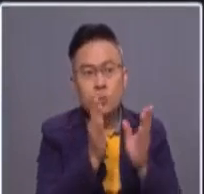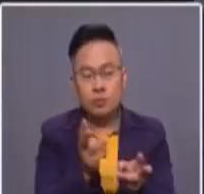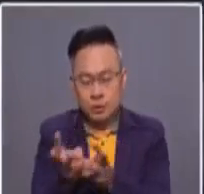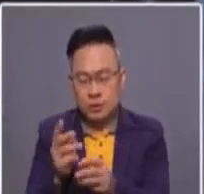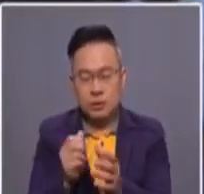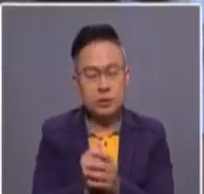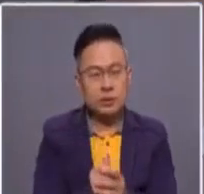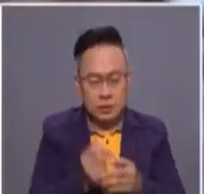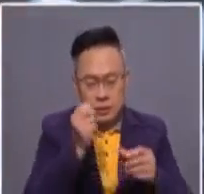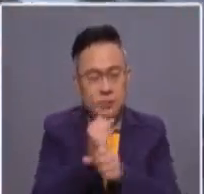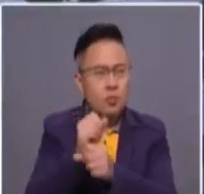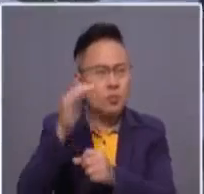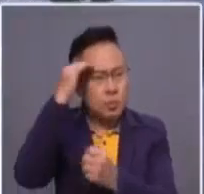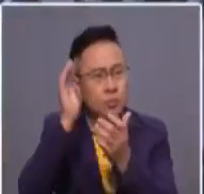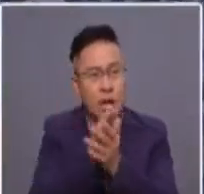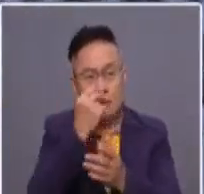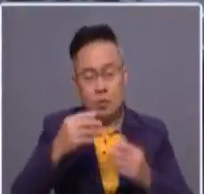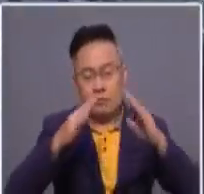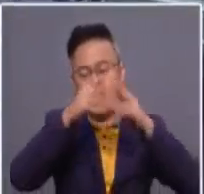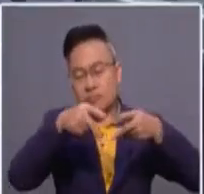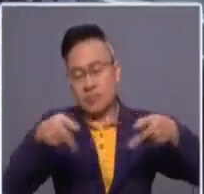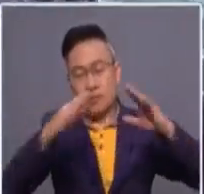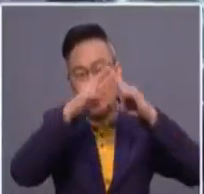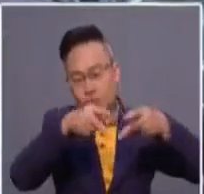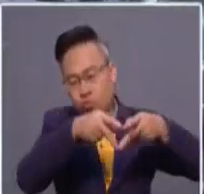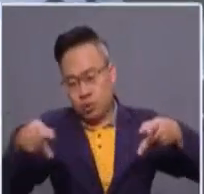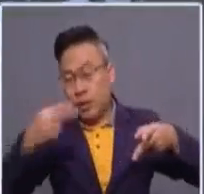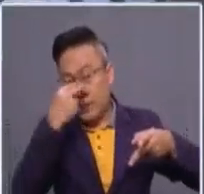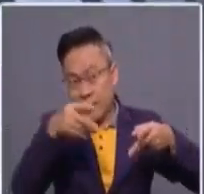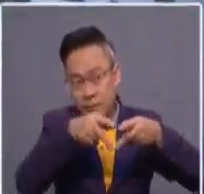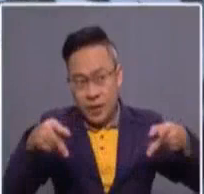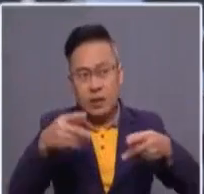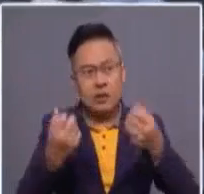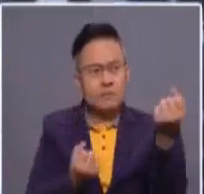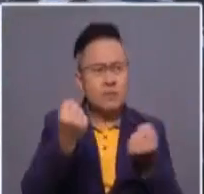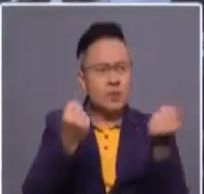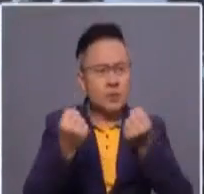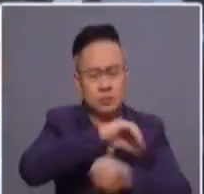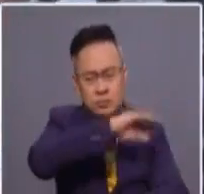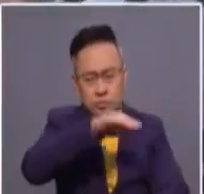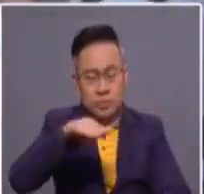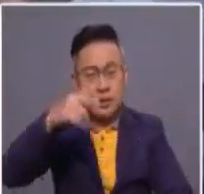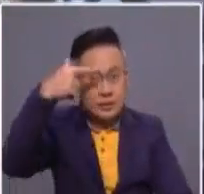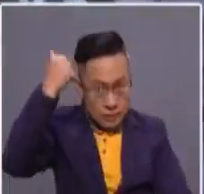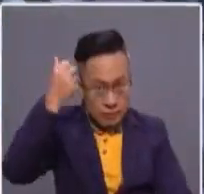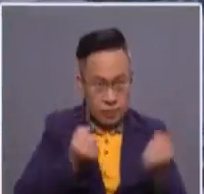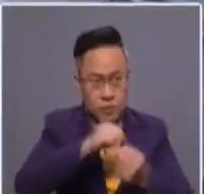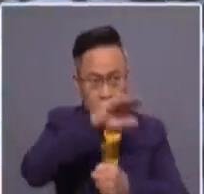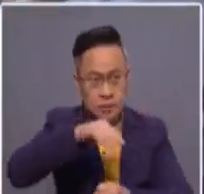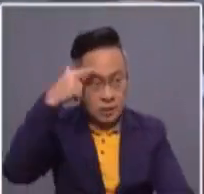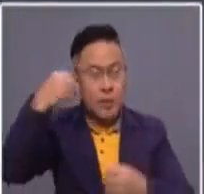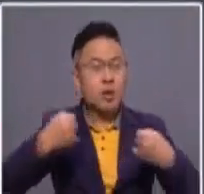ปยังหน้าจุดที่เกิดเหตุอีกสักครั้งนึงนะฮะมองระยะไกลจะเห็นรถบิ๊กอัพโตโยต้าคันนี้เป็น